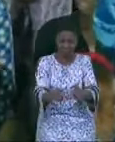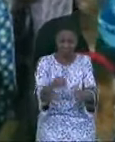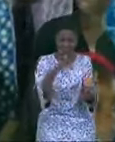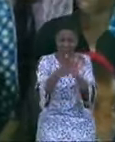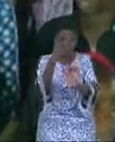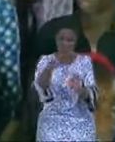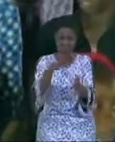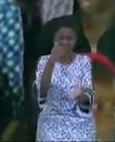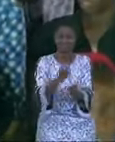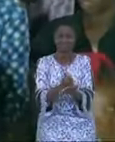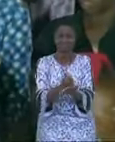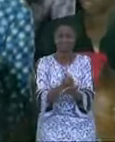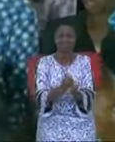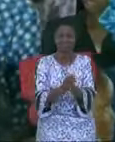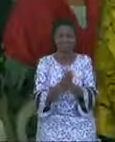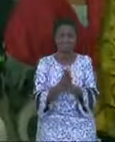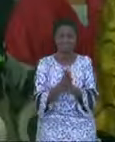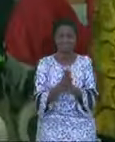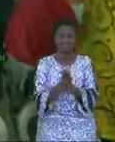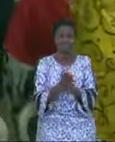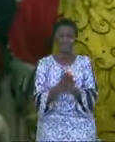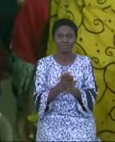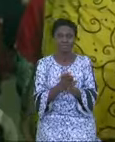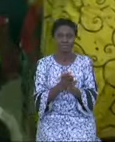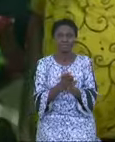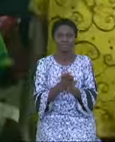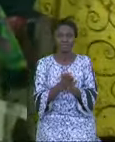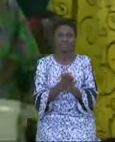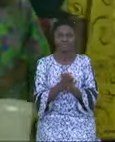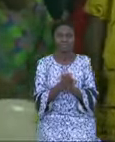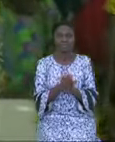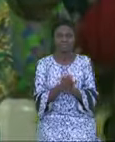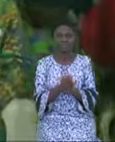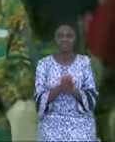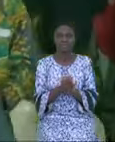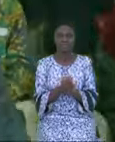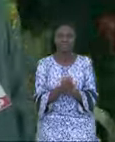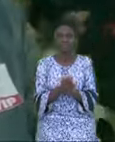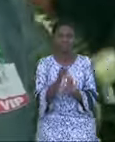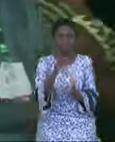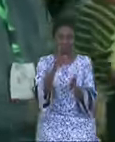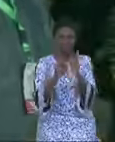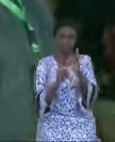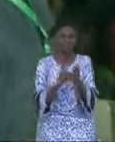examine toi examine toi tu verras ton miracle guérison